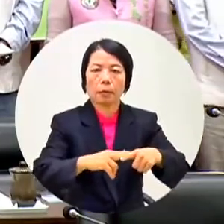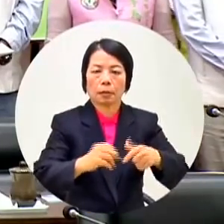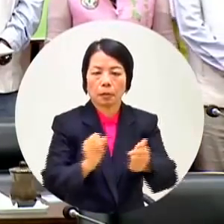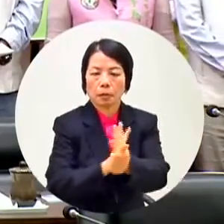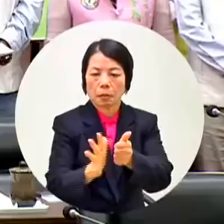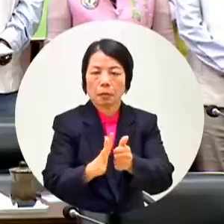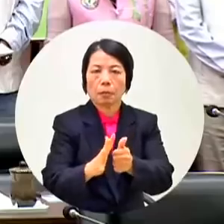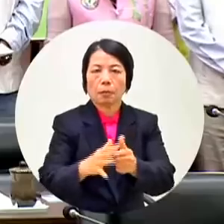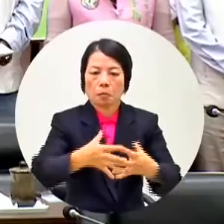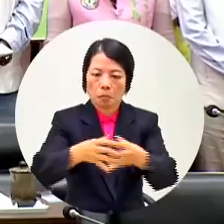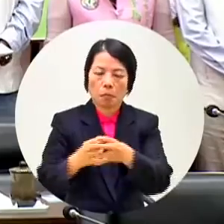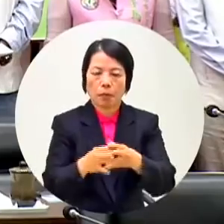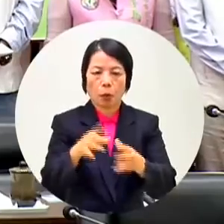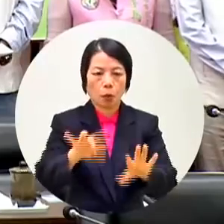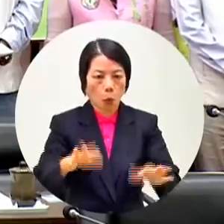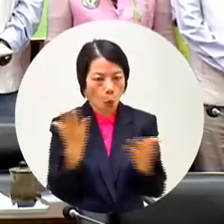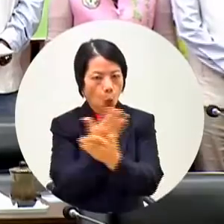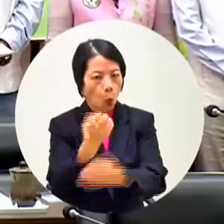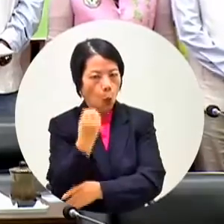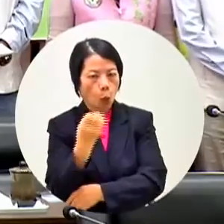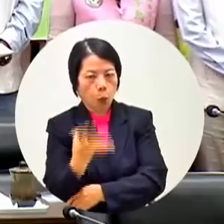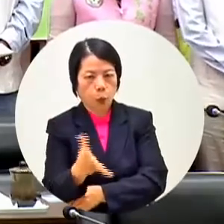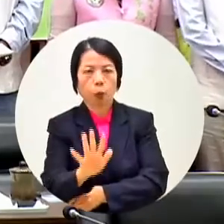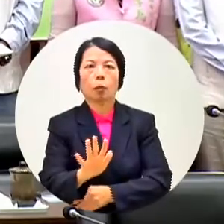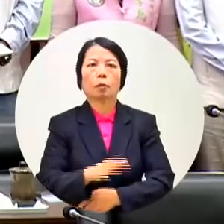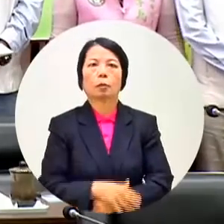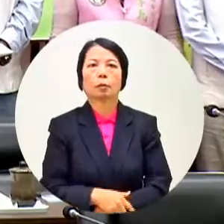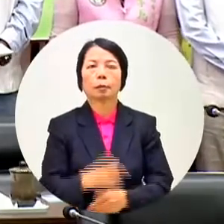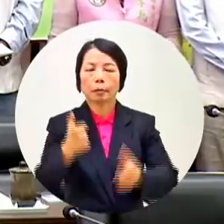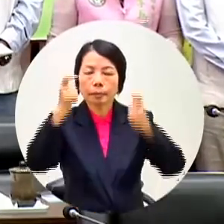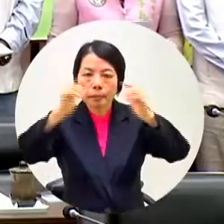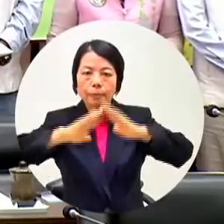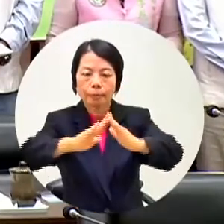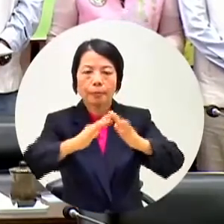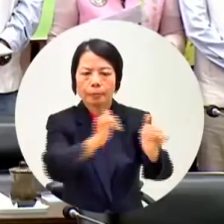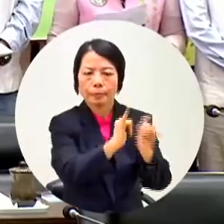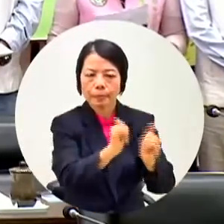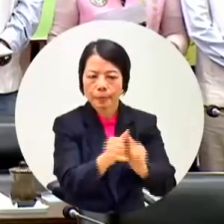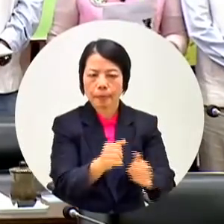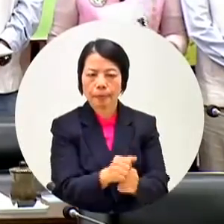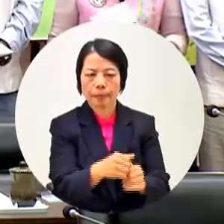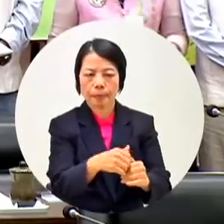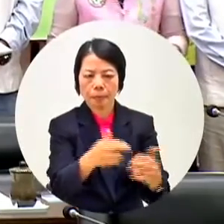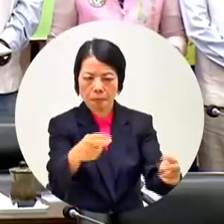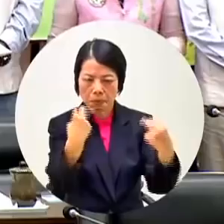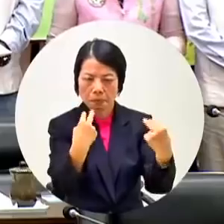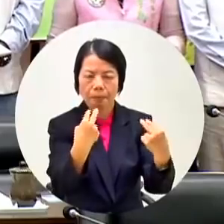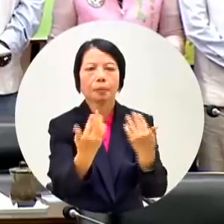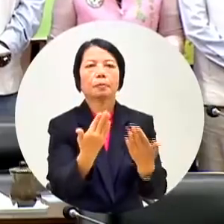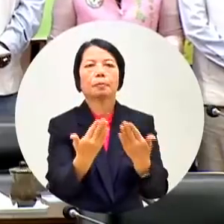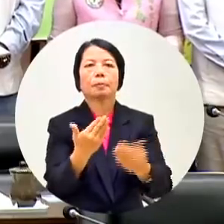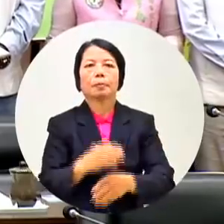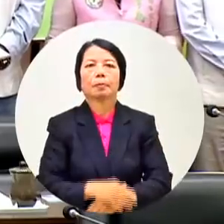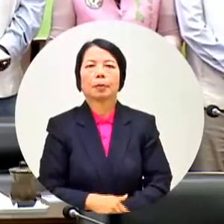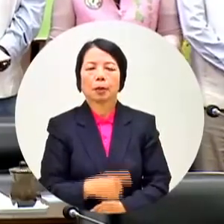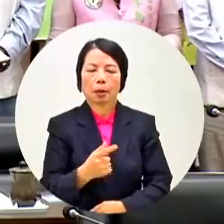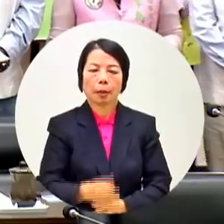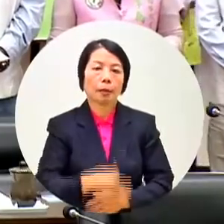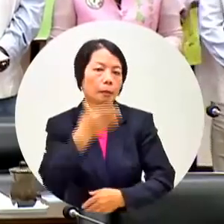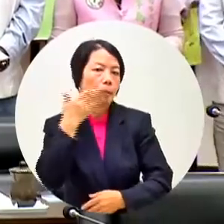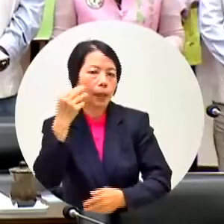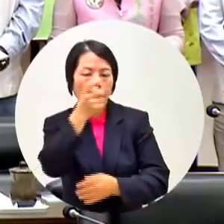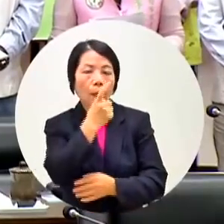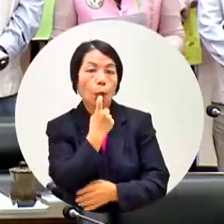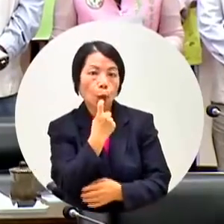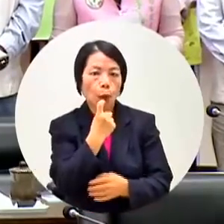我们也希望说，让高雄市民能看得到，大家蓝绿共同推动的，我们未来台湾是很有进步的。